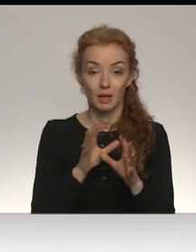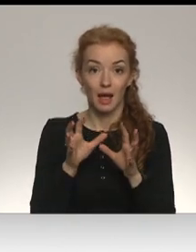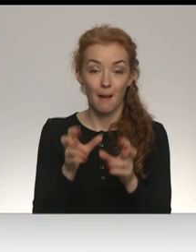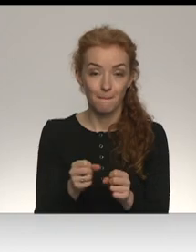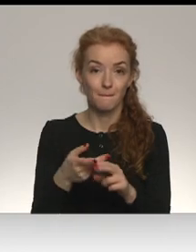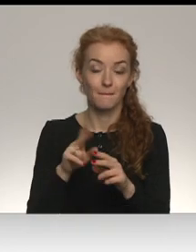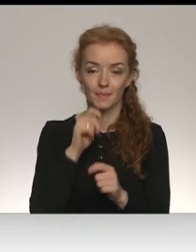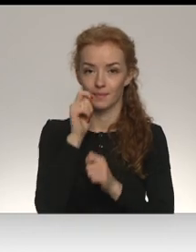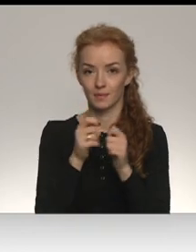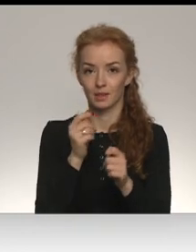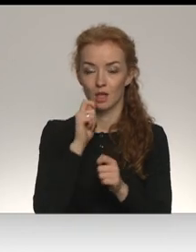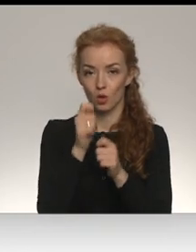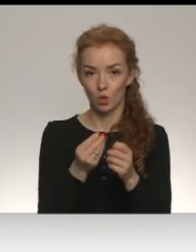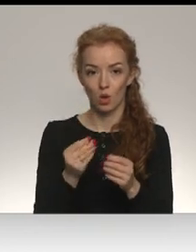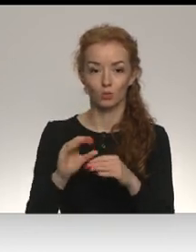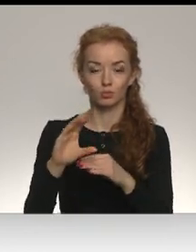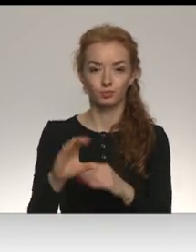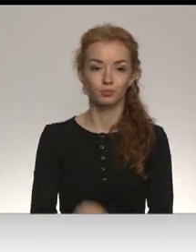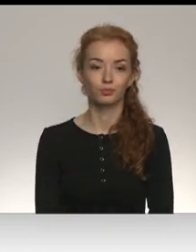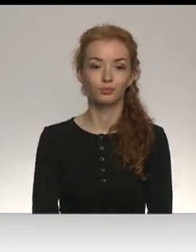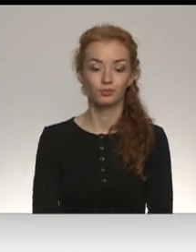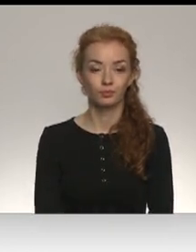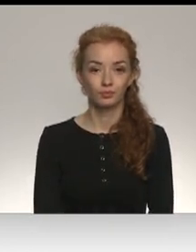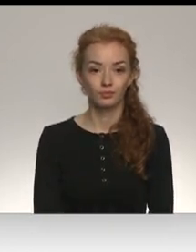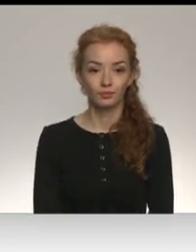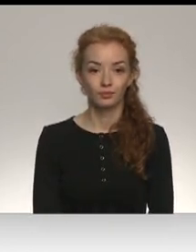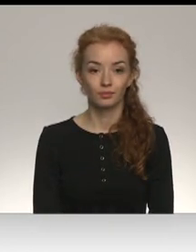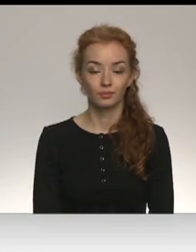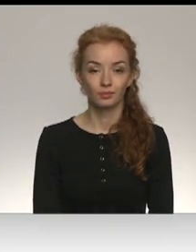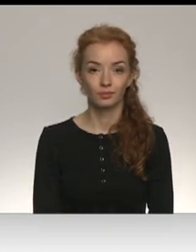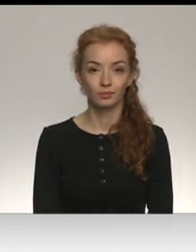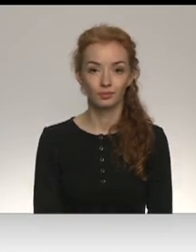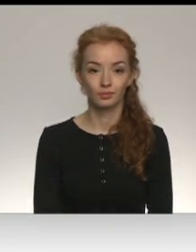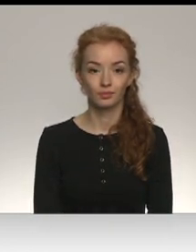pārskaitīta saziedotā nauda. Sandra Leitāne, Andris Pāns, Vidzemes televīzija.